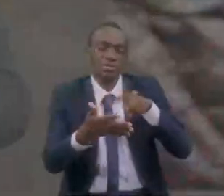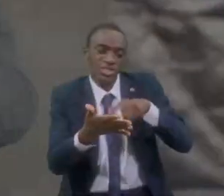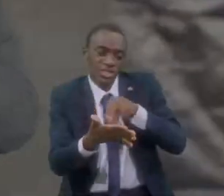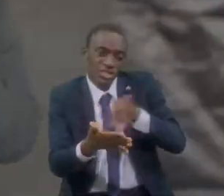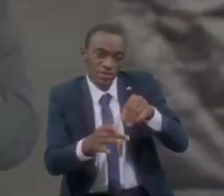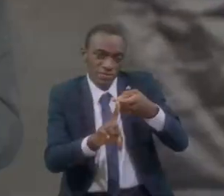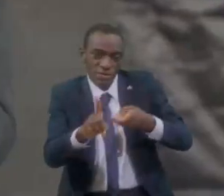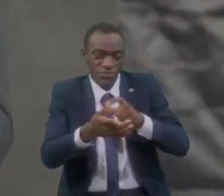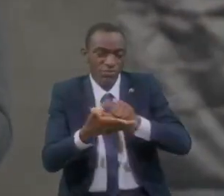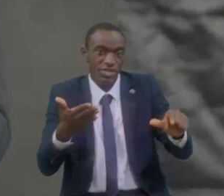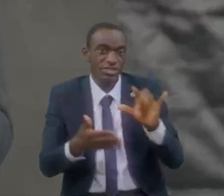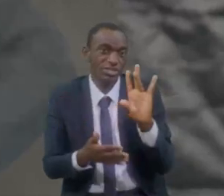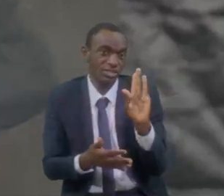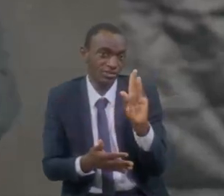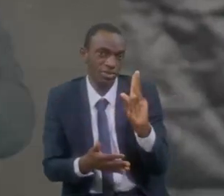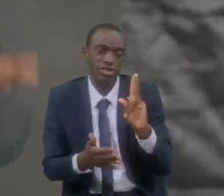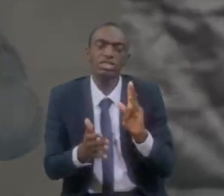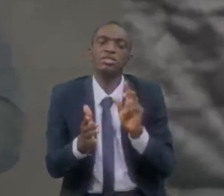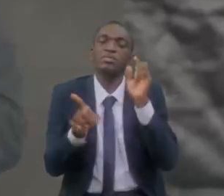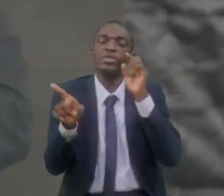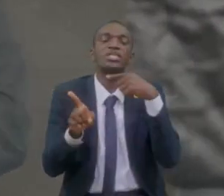17, Psaume 107,